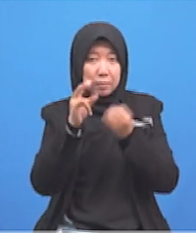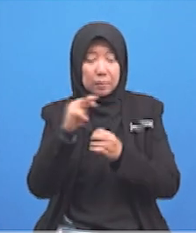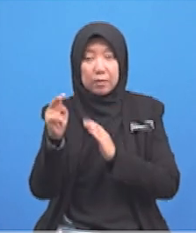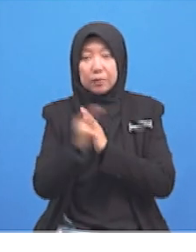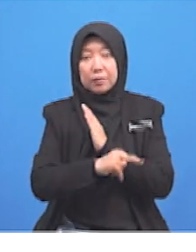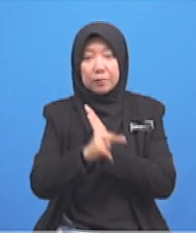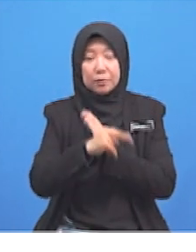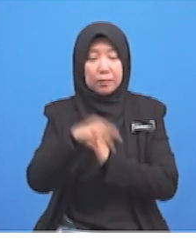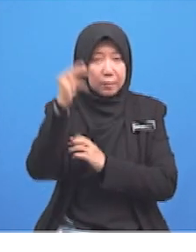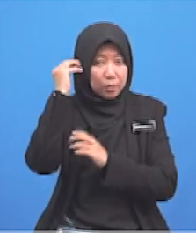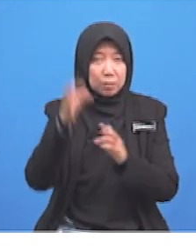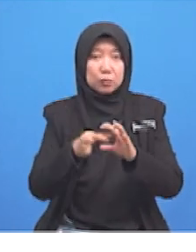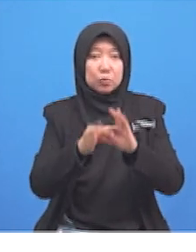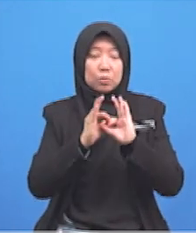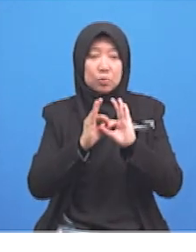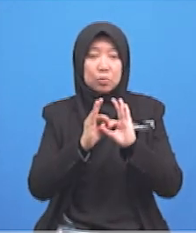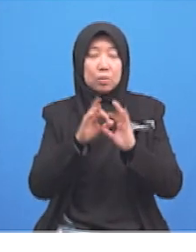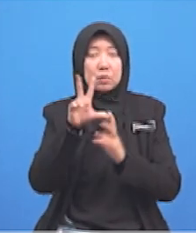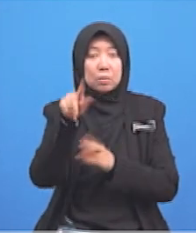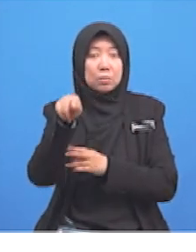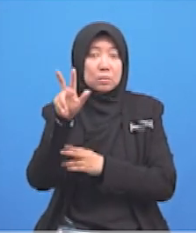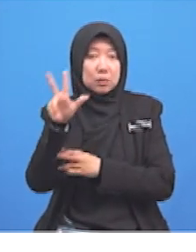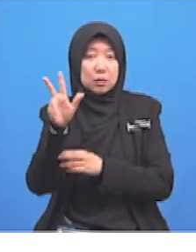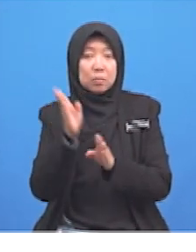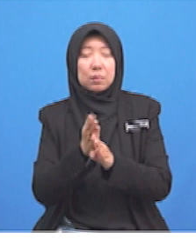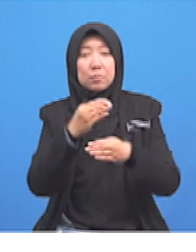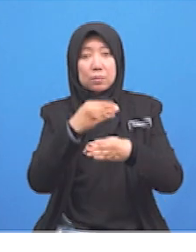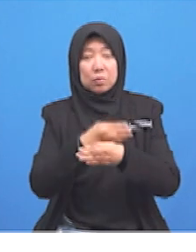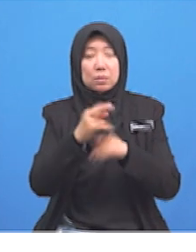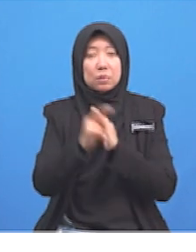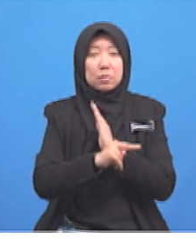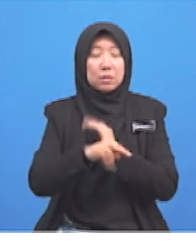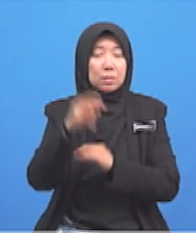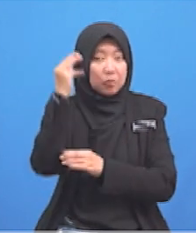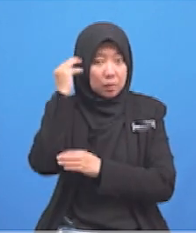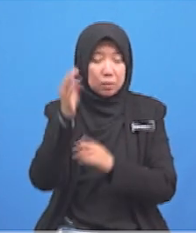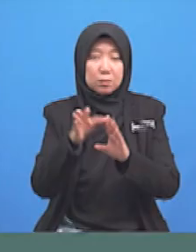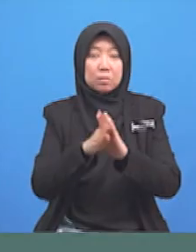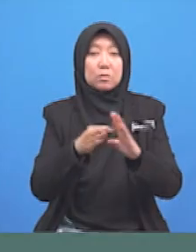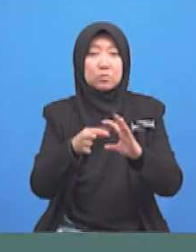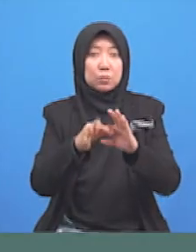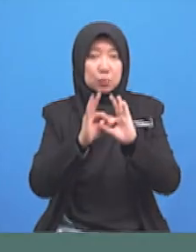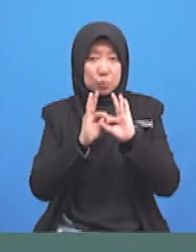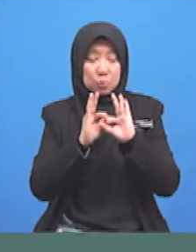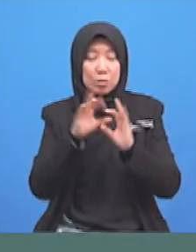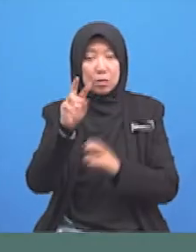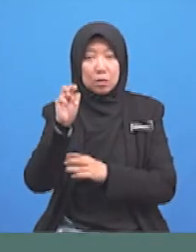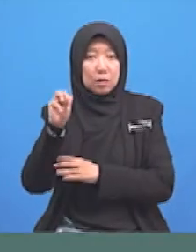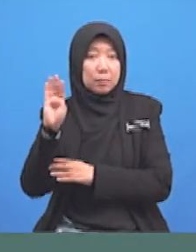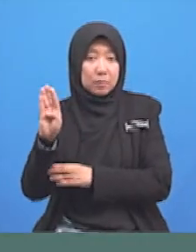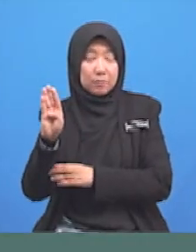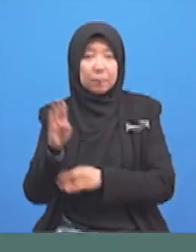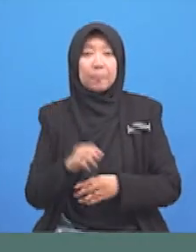iaitu topik 3.3 pembentukan negeri-negeri Melayu Bersekutu. Murid-murid,